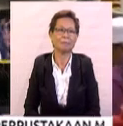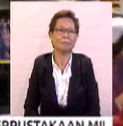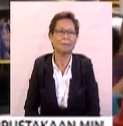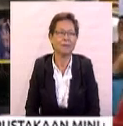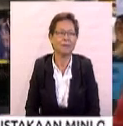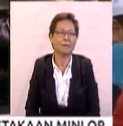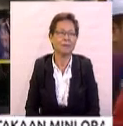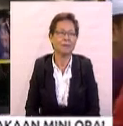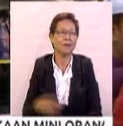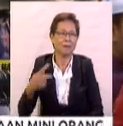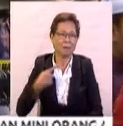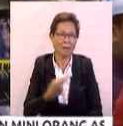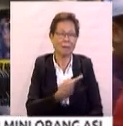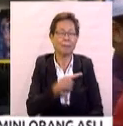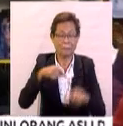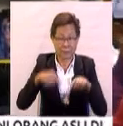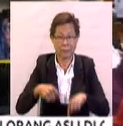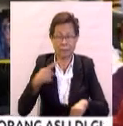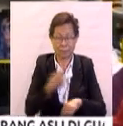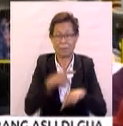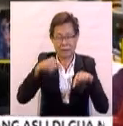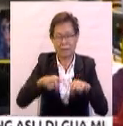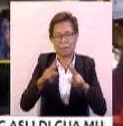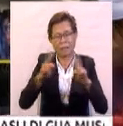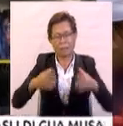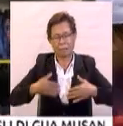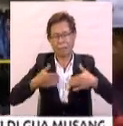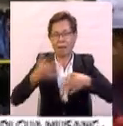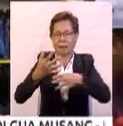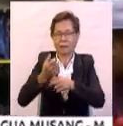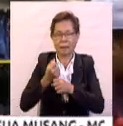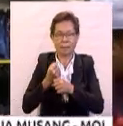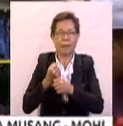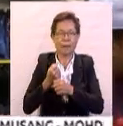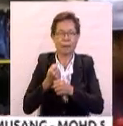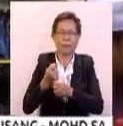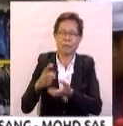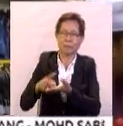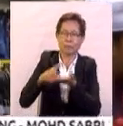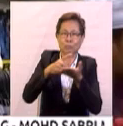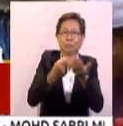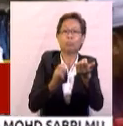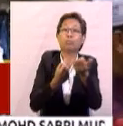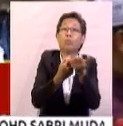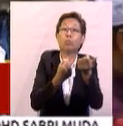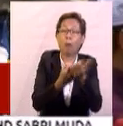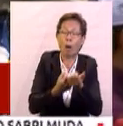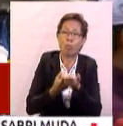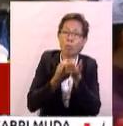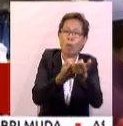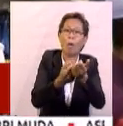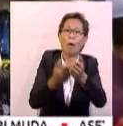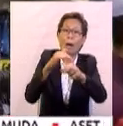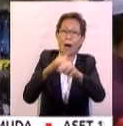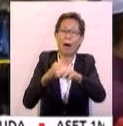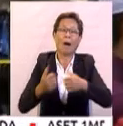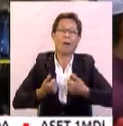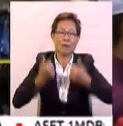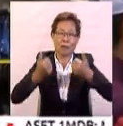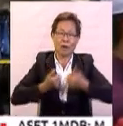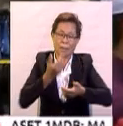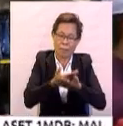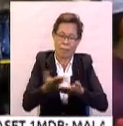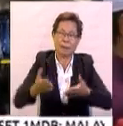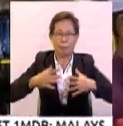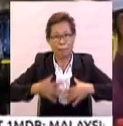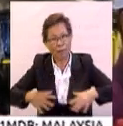Perasaan kami di sini sangat gembiralah mendapat sumbangan daripada hari raya, beli baju